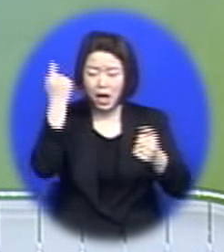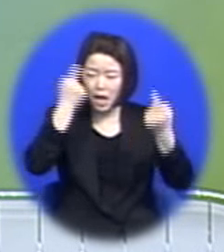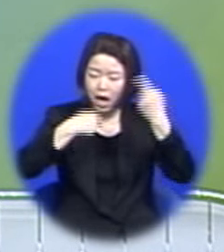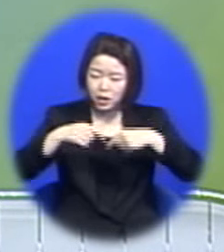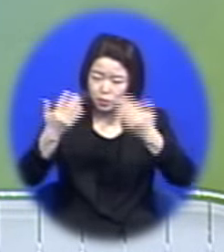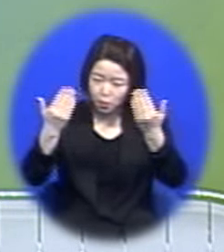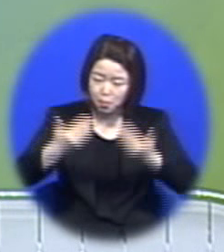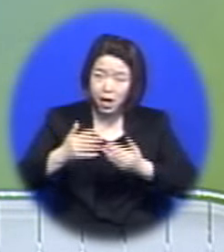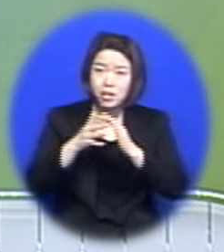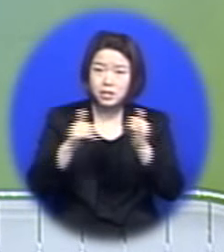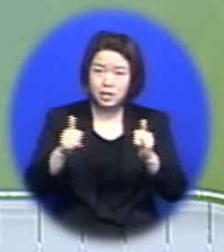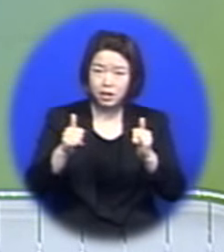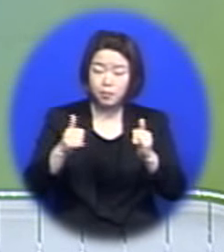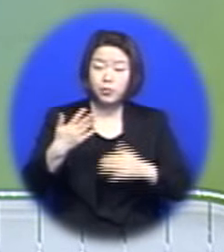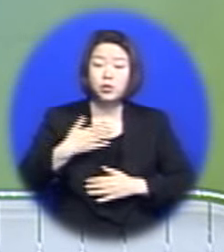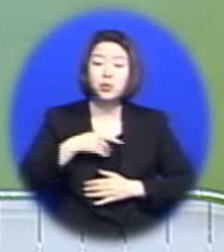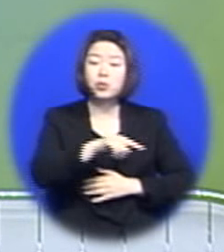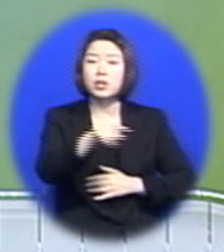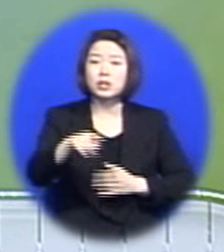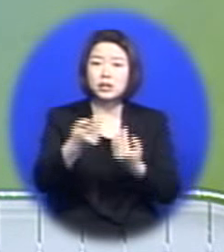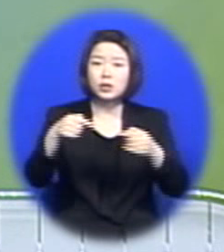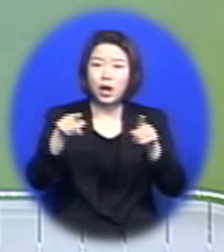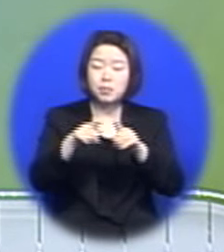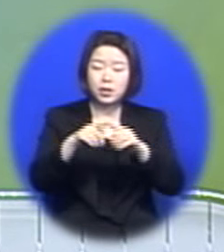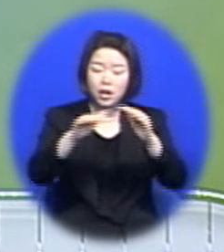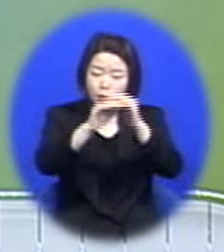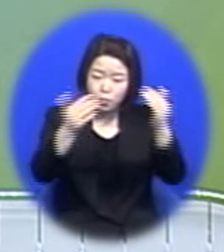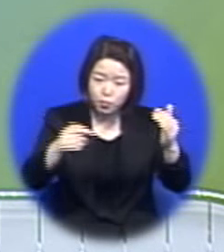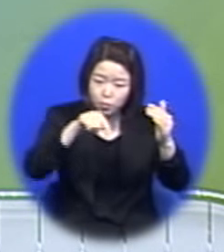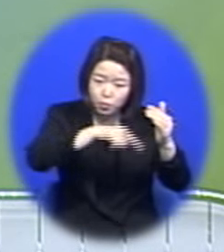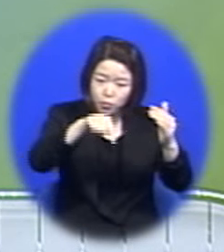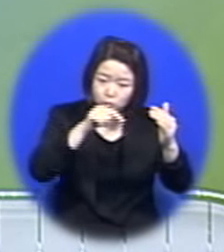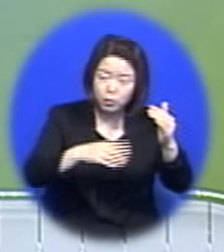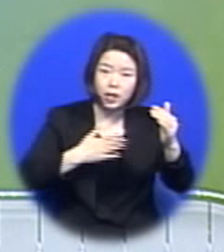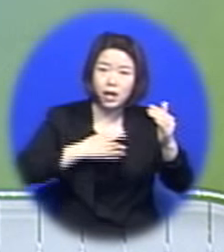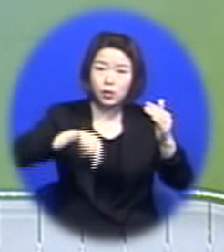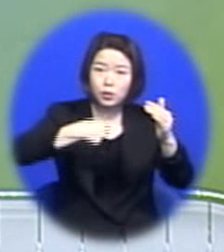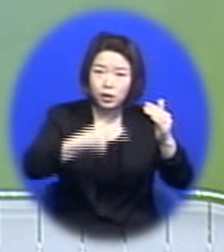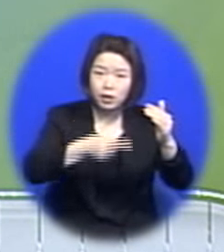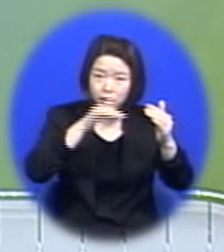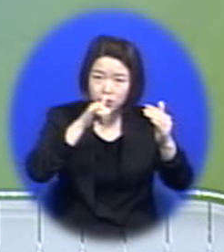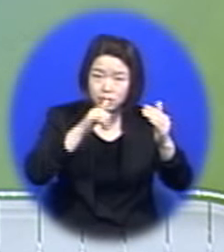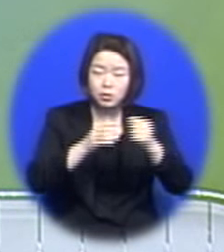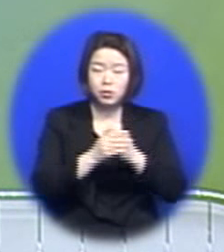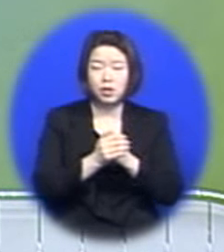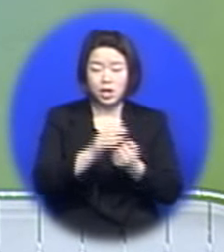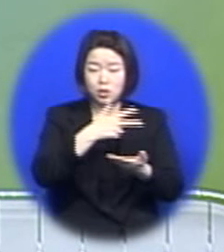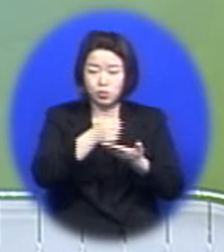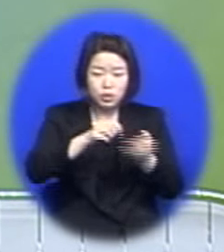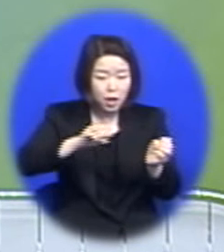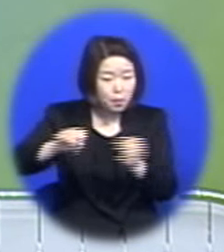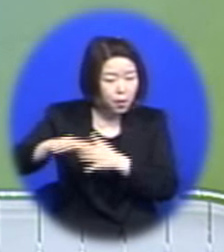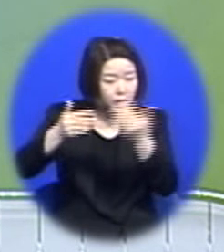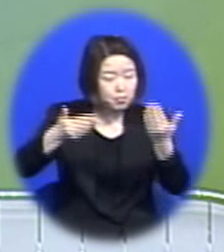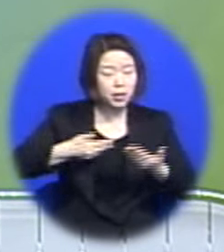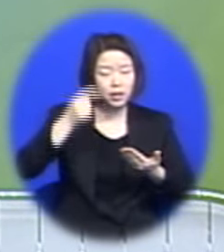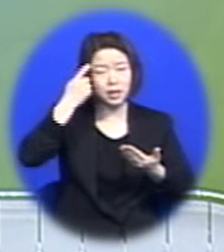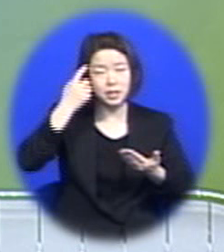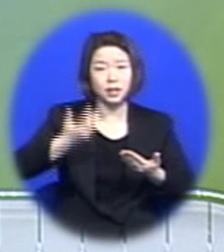상처받은 사람들, 저도 그들과 함께 그 굴 속에 있는 것 같았습니다. 주님께 버림받았다고